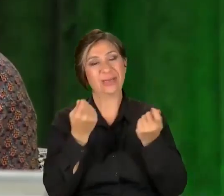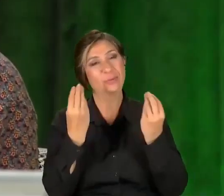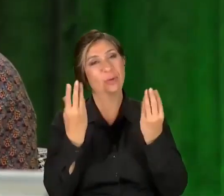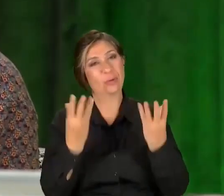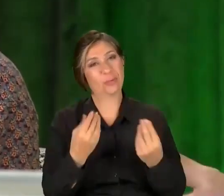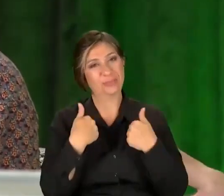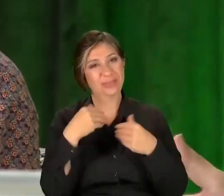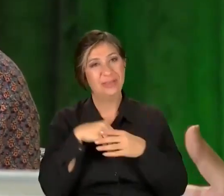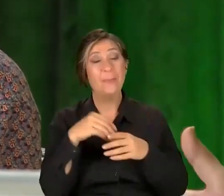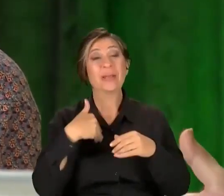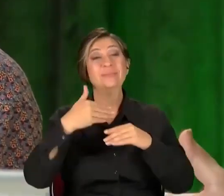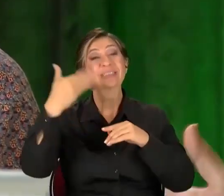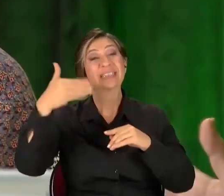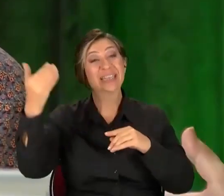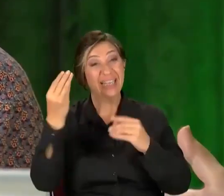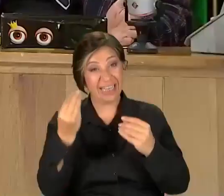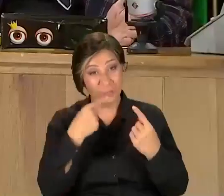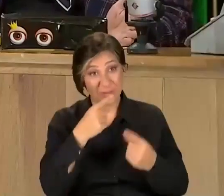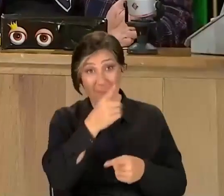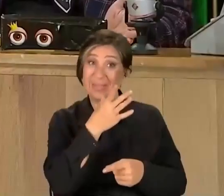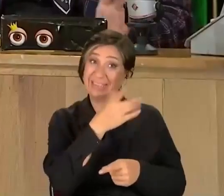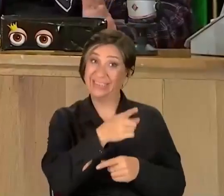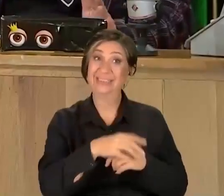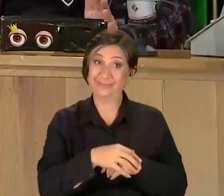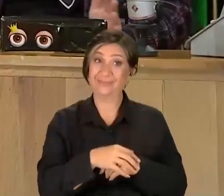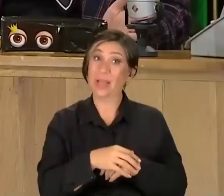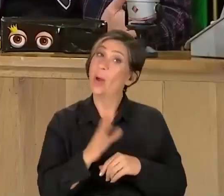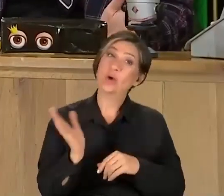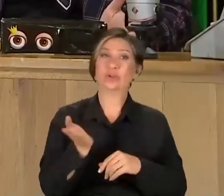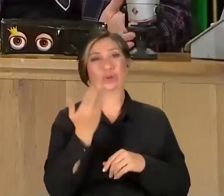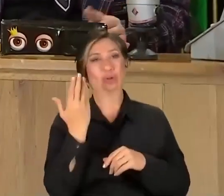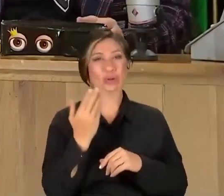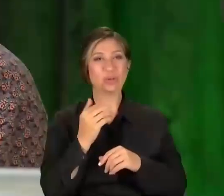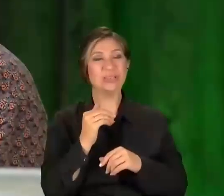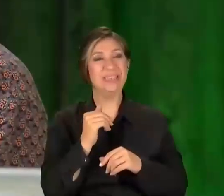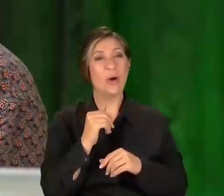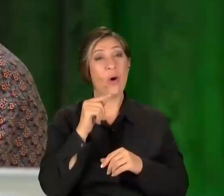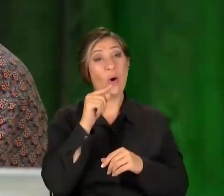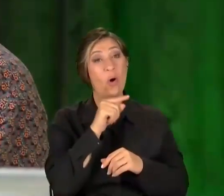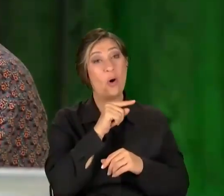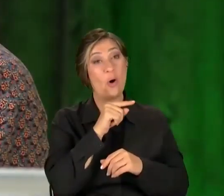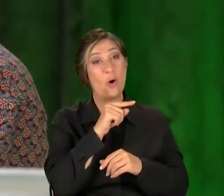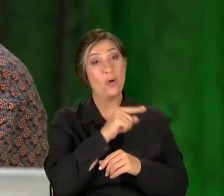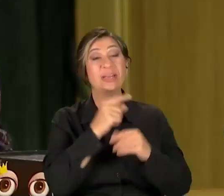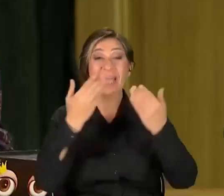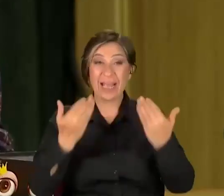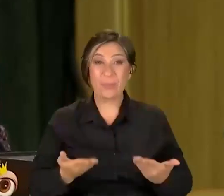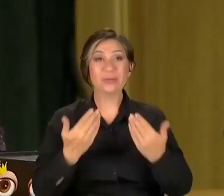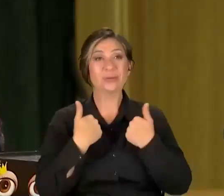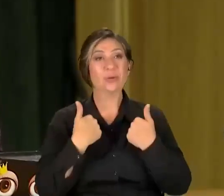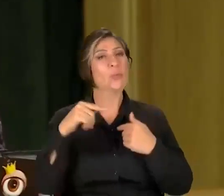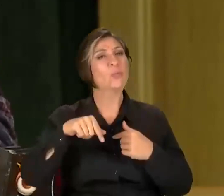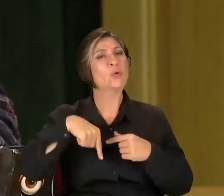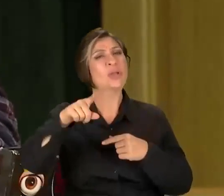oluyor benim için. Yani şimdi... Benim dışımdakilere iyi diyorsan o senin bileceğin iş tabii. Ama olsun yani tabii onları da... kabul ediyoruz.